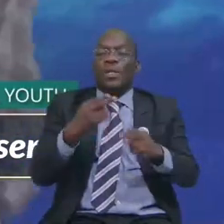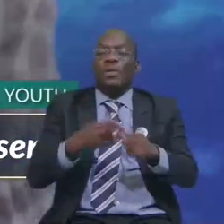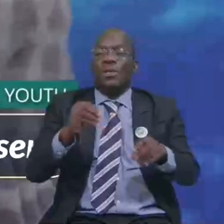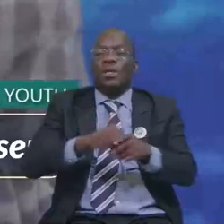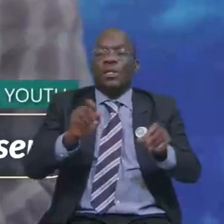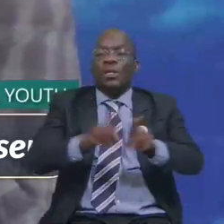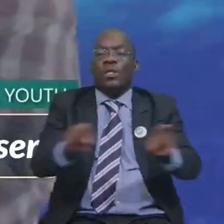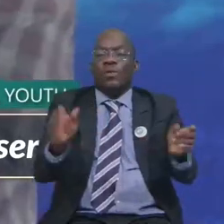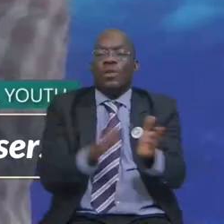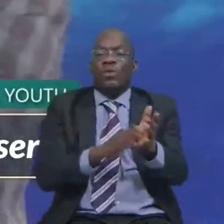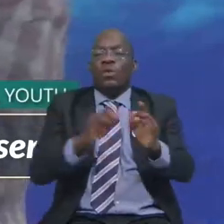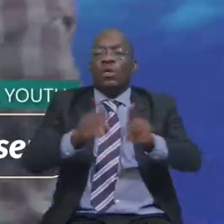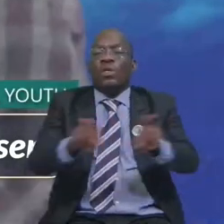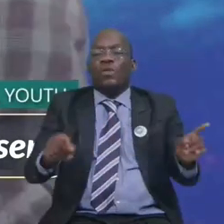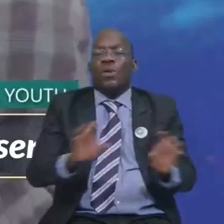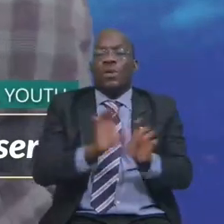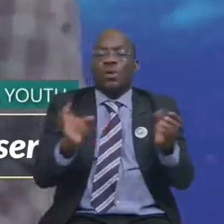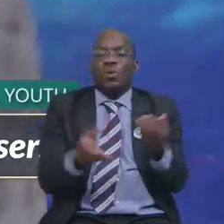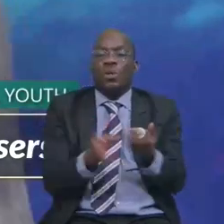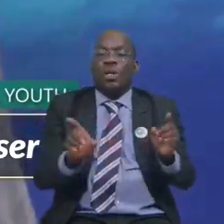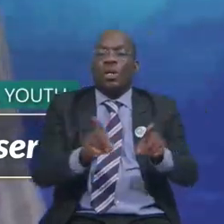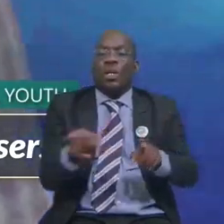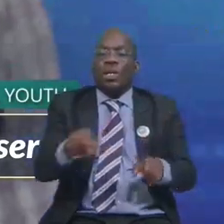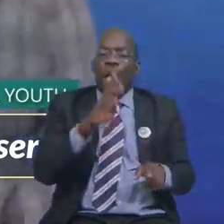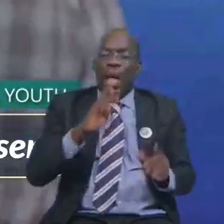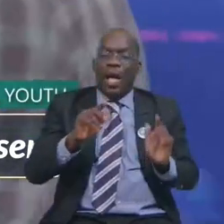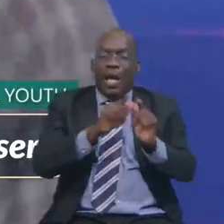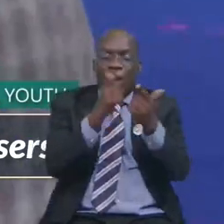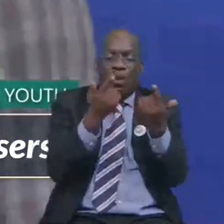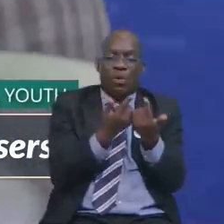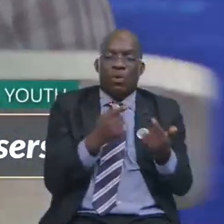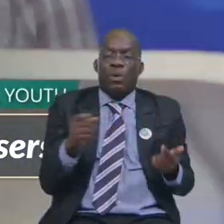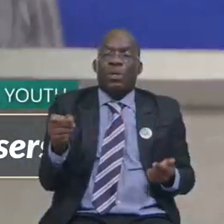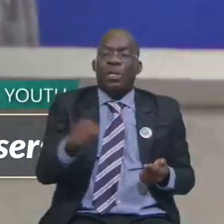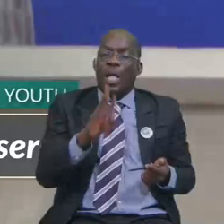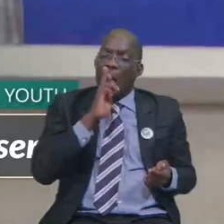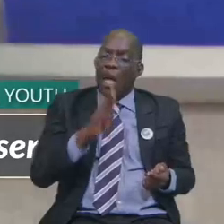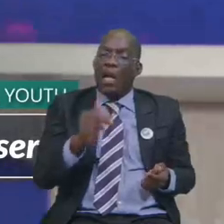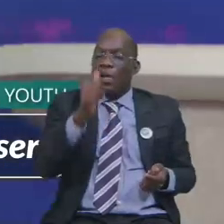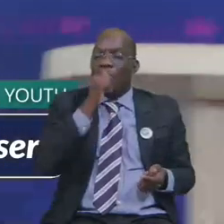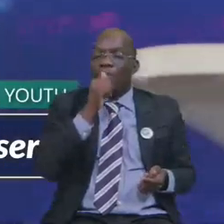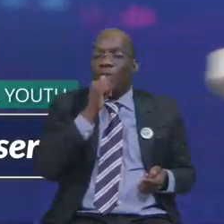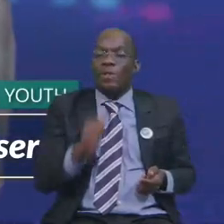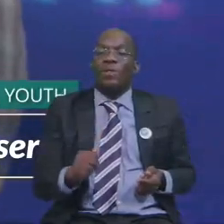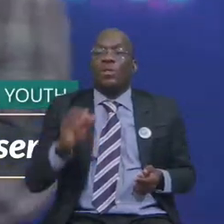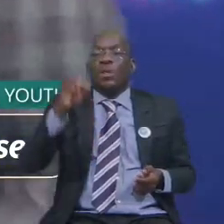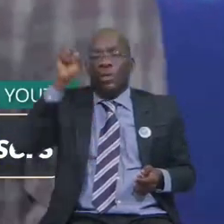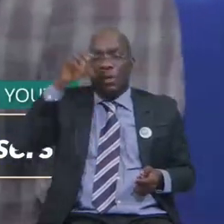ce sont des gangs en réalité c'est des sociétés secrètes en réalité